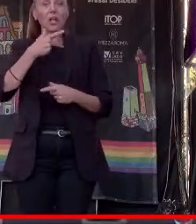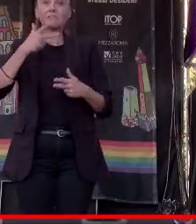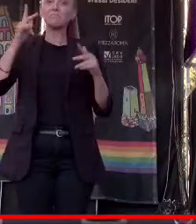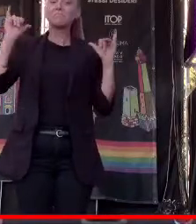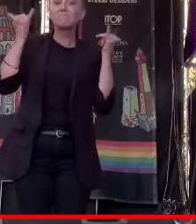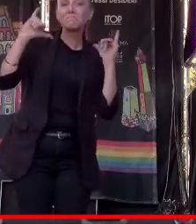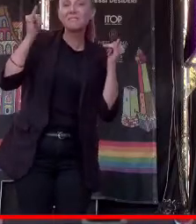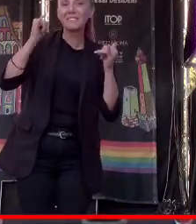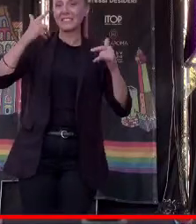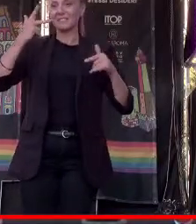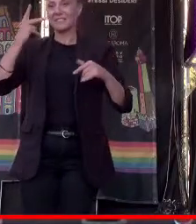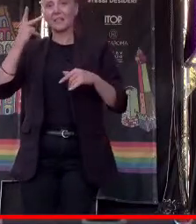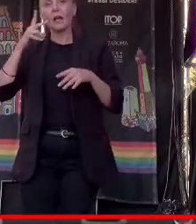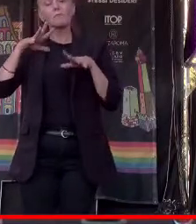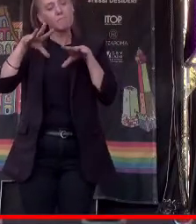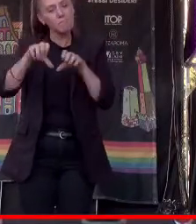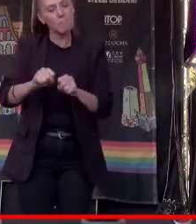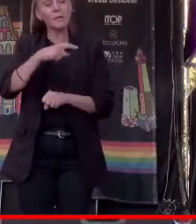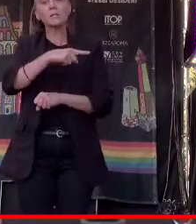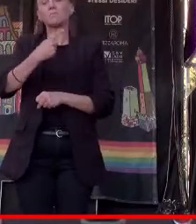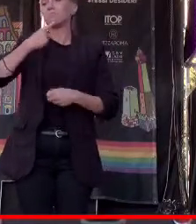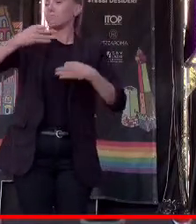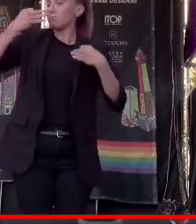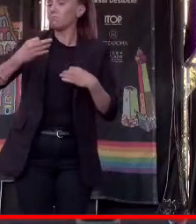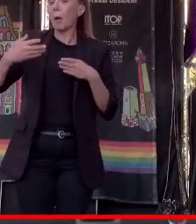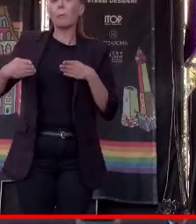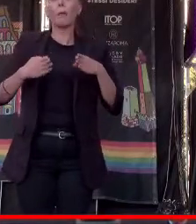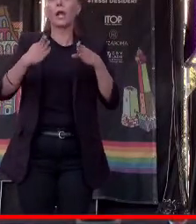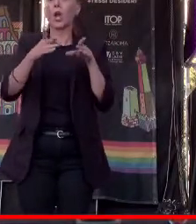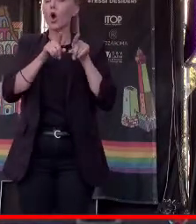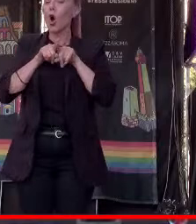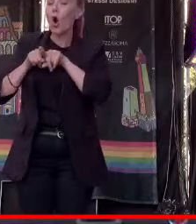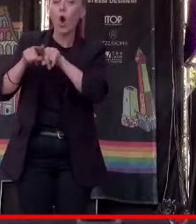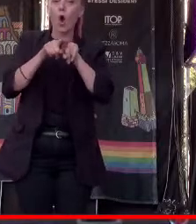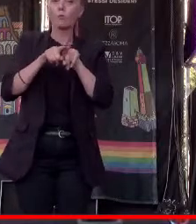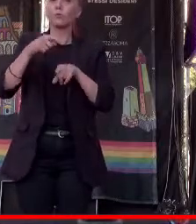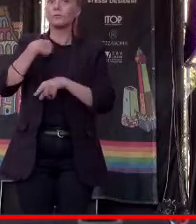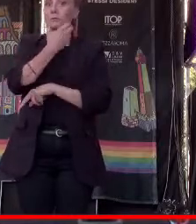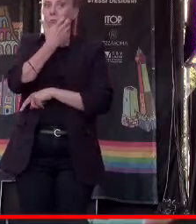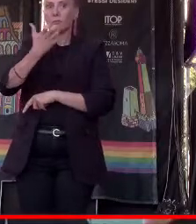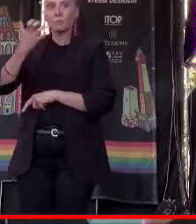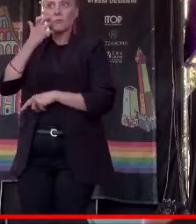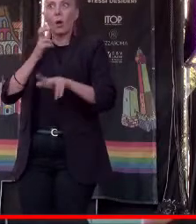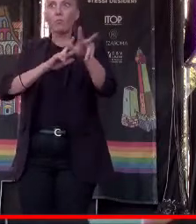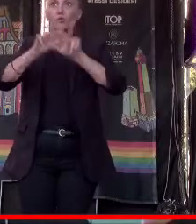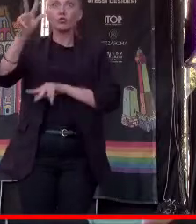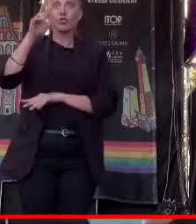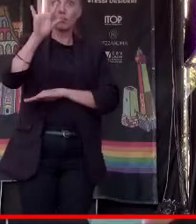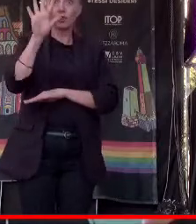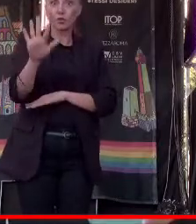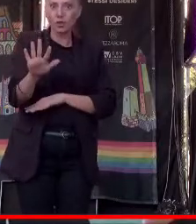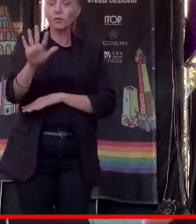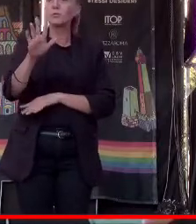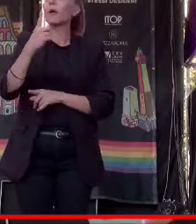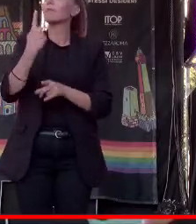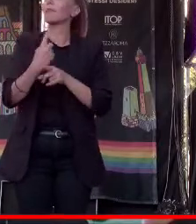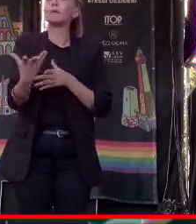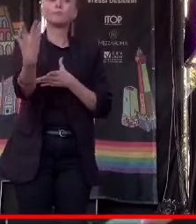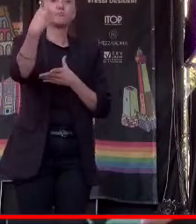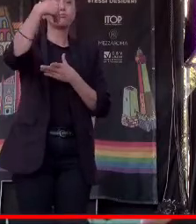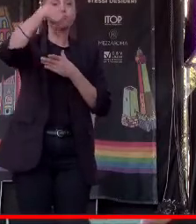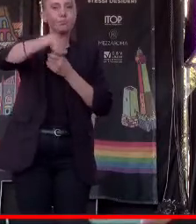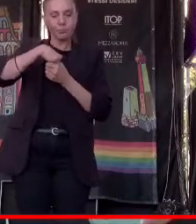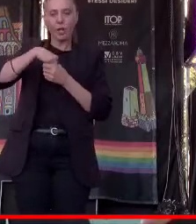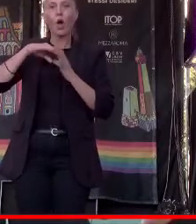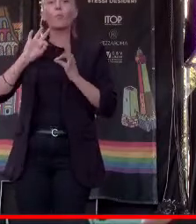siamo stati anche presi dell'impegno di un percorso comune. Noi ci terremmo che il quinto municipio fosse con noi parte in quello che